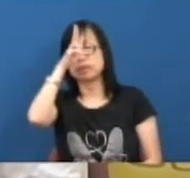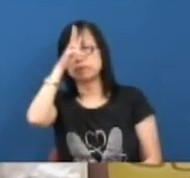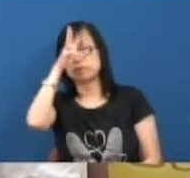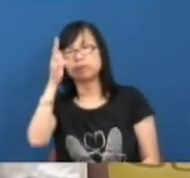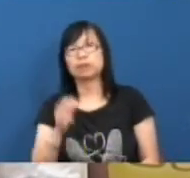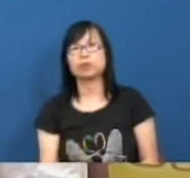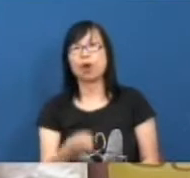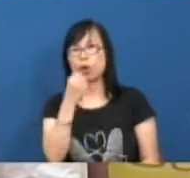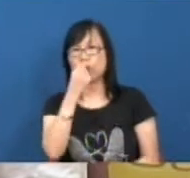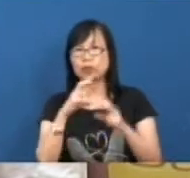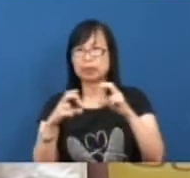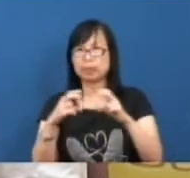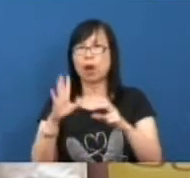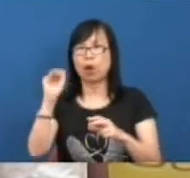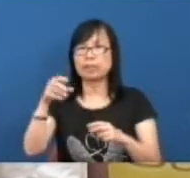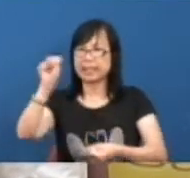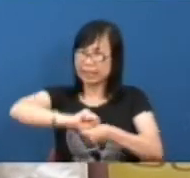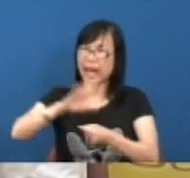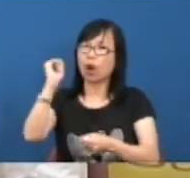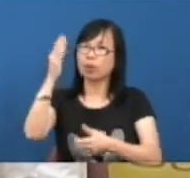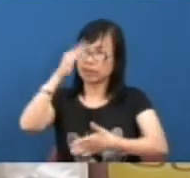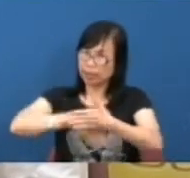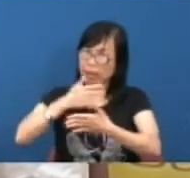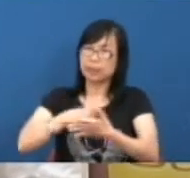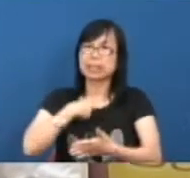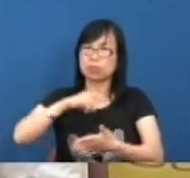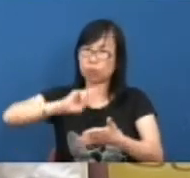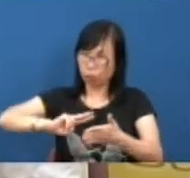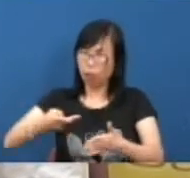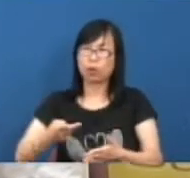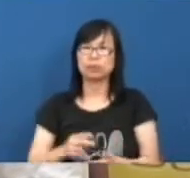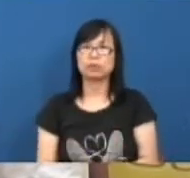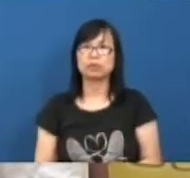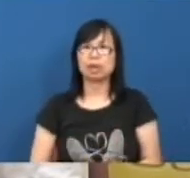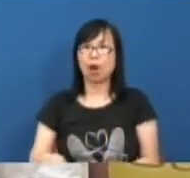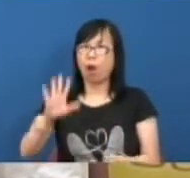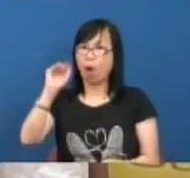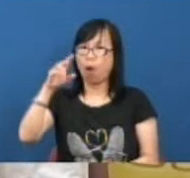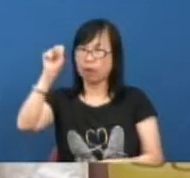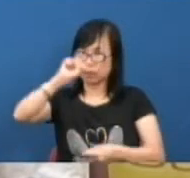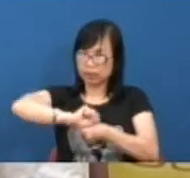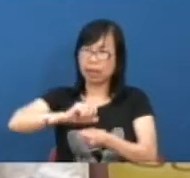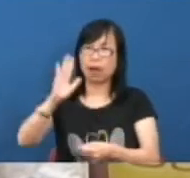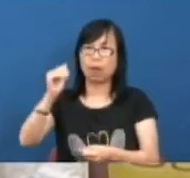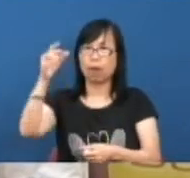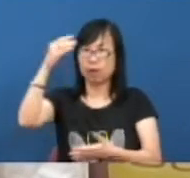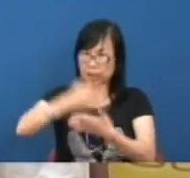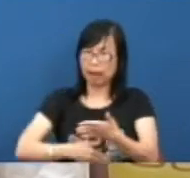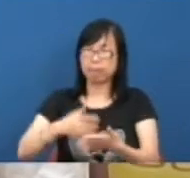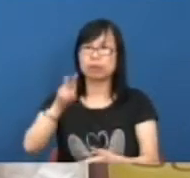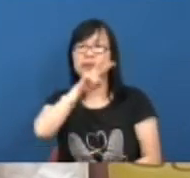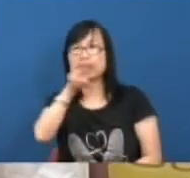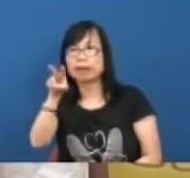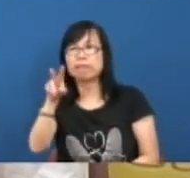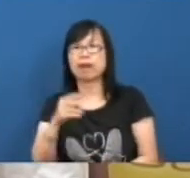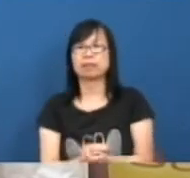個港鐵嗰個可加可減機制咧，一定要需要修訂咯。因為始終佢個可加可減機制其實係即係睇翻當時嗰個